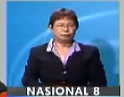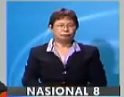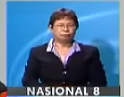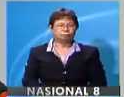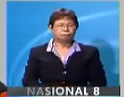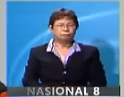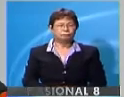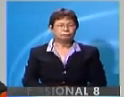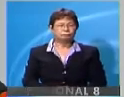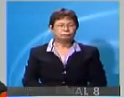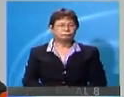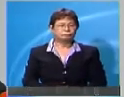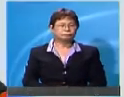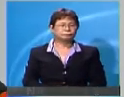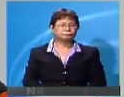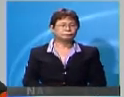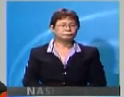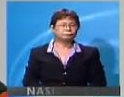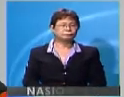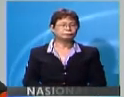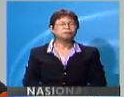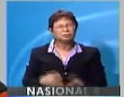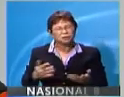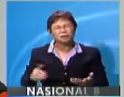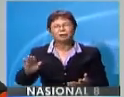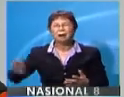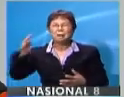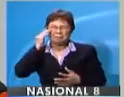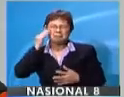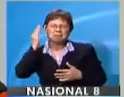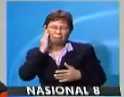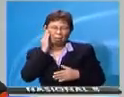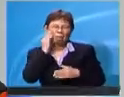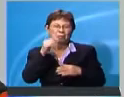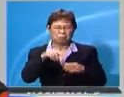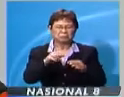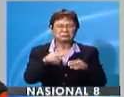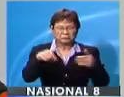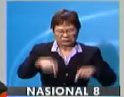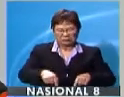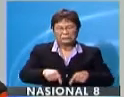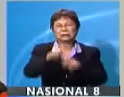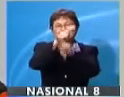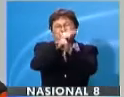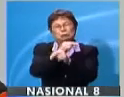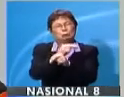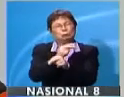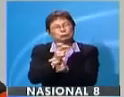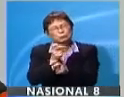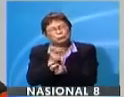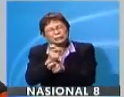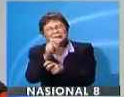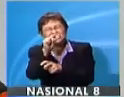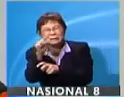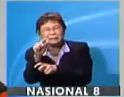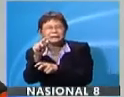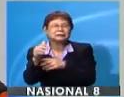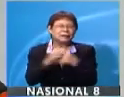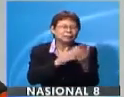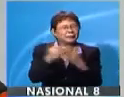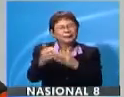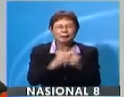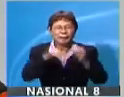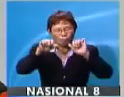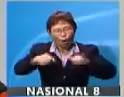ini mungkin sikit sebanyak mencabar tetapi mereka mempunyai iltizam untuk